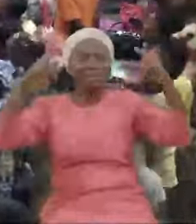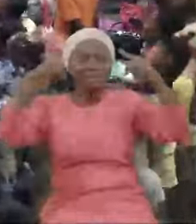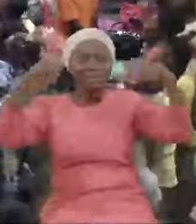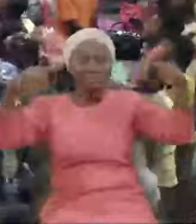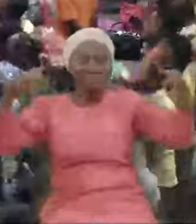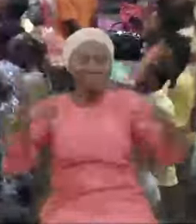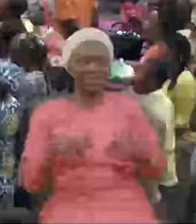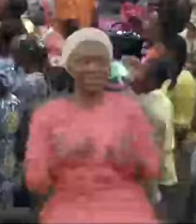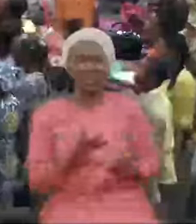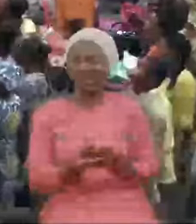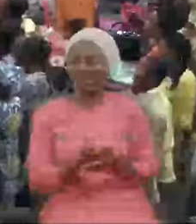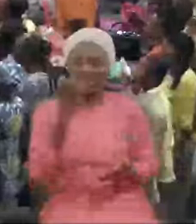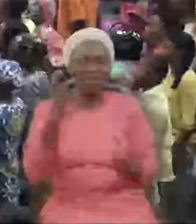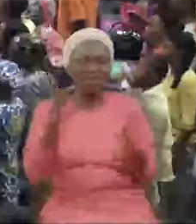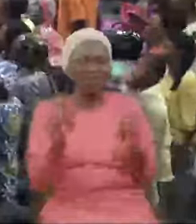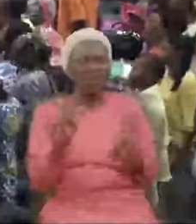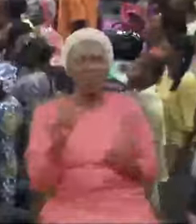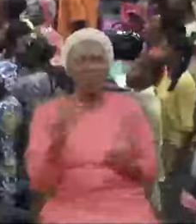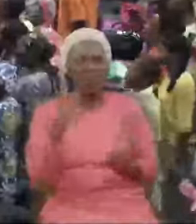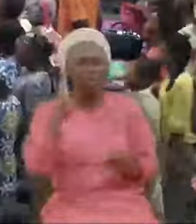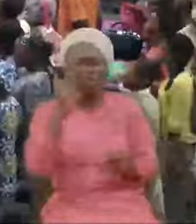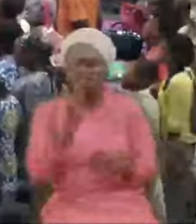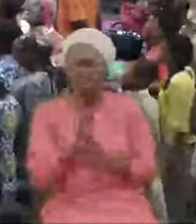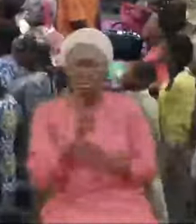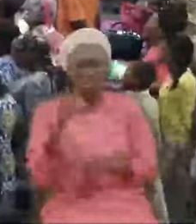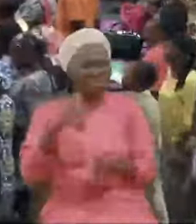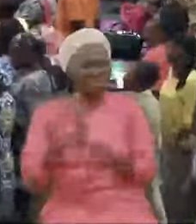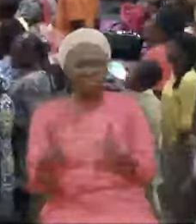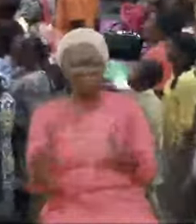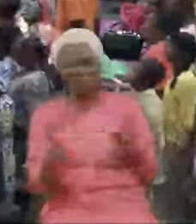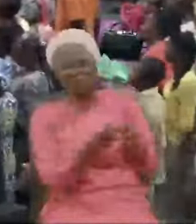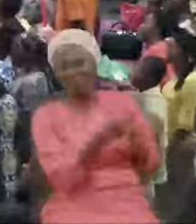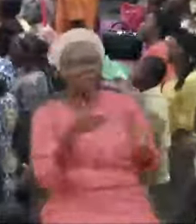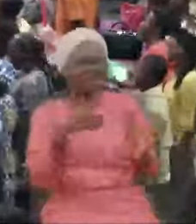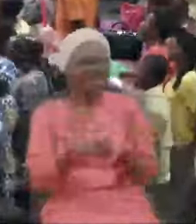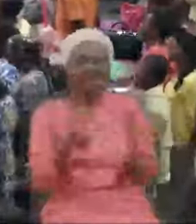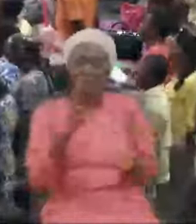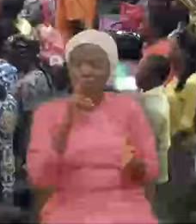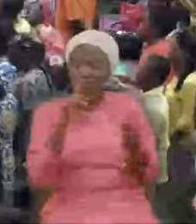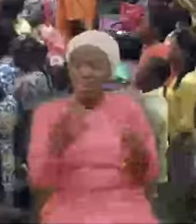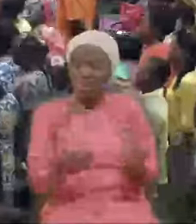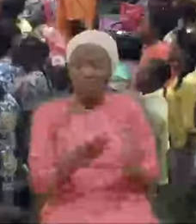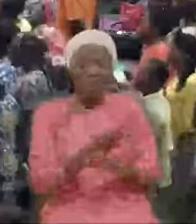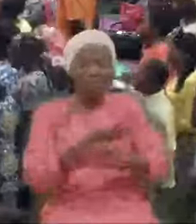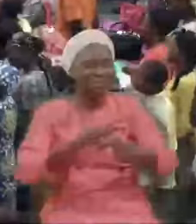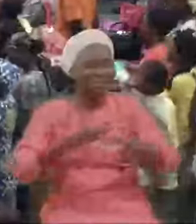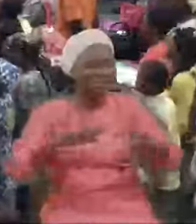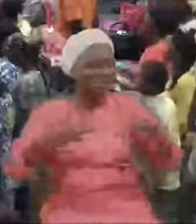n'y a personne qui puisse encore vous garder dans un trou. Vous en êtes affranchi.